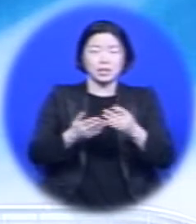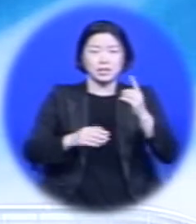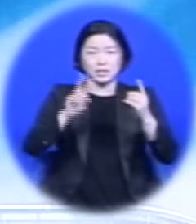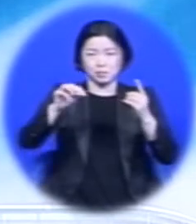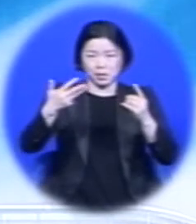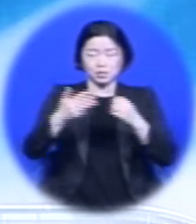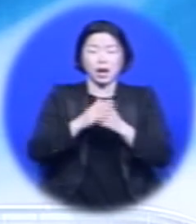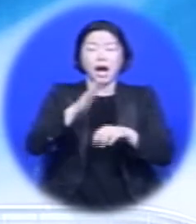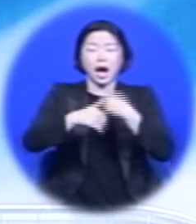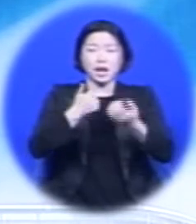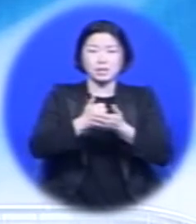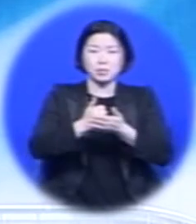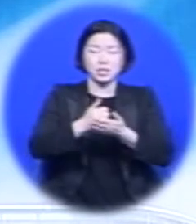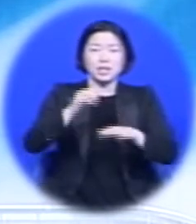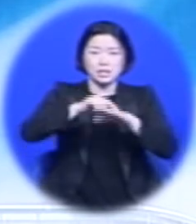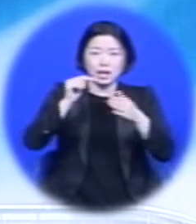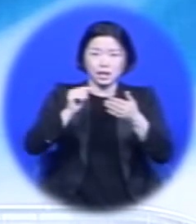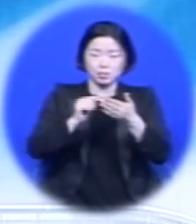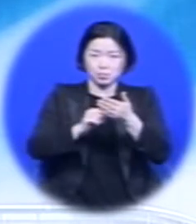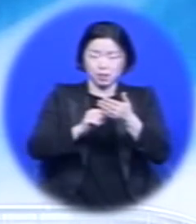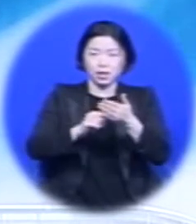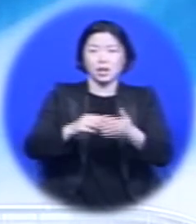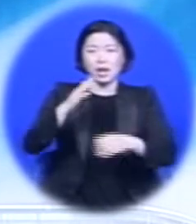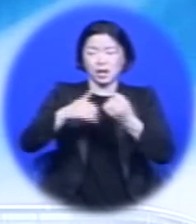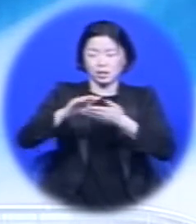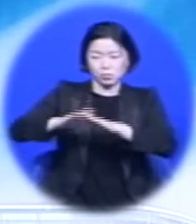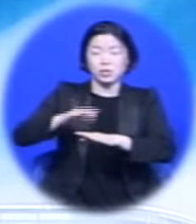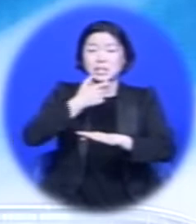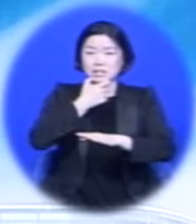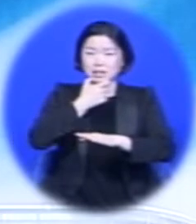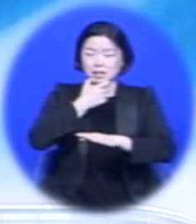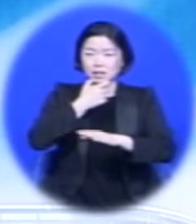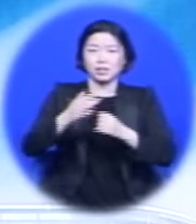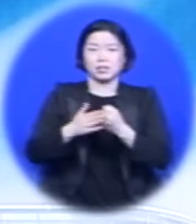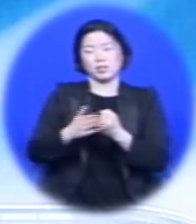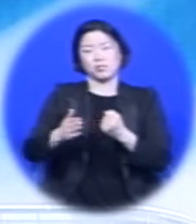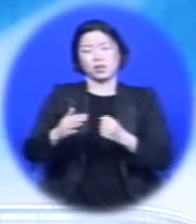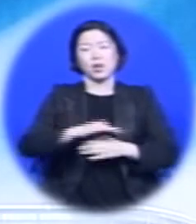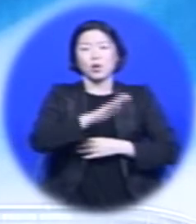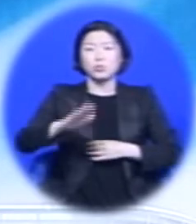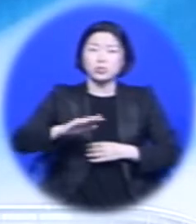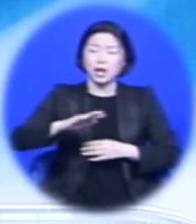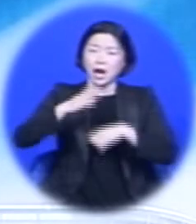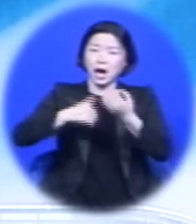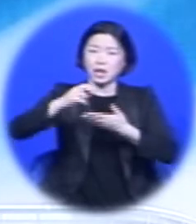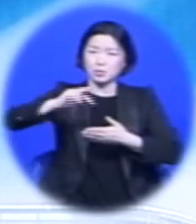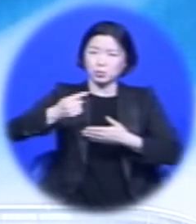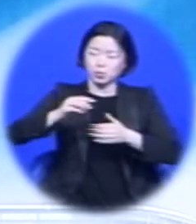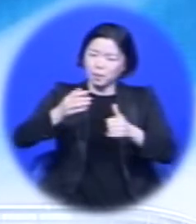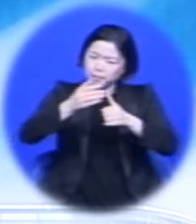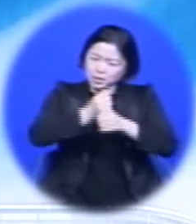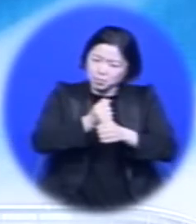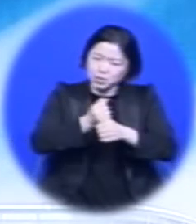마음에 하나님 두기를 싫어하며, 우리는 하나님도 이렇게 매여 지내는 것처럼 이렇게